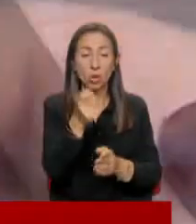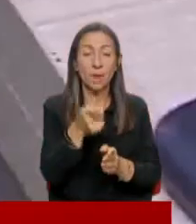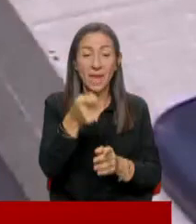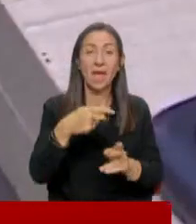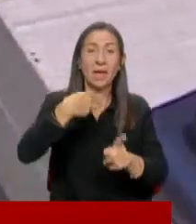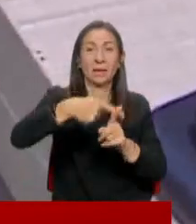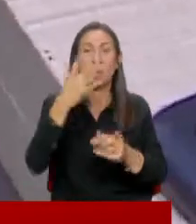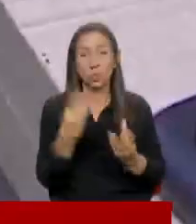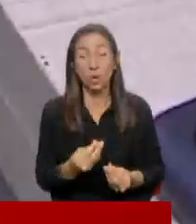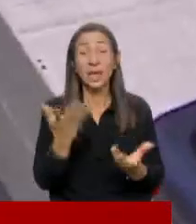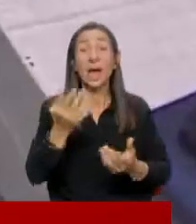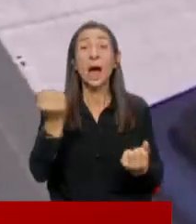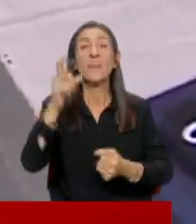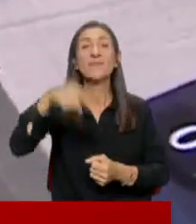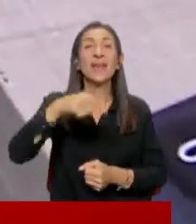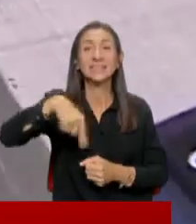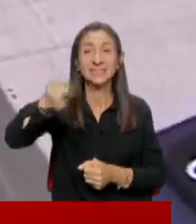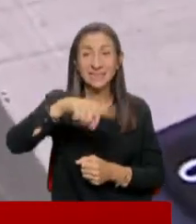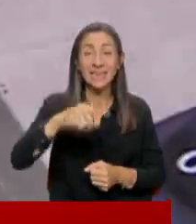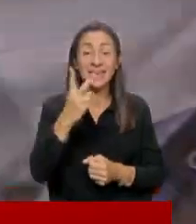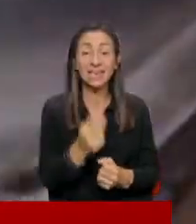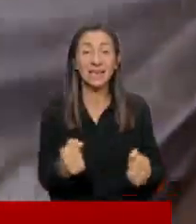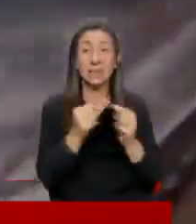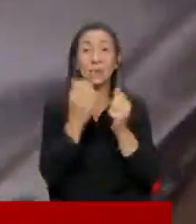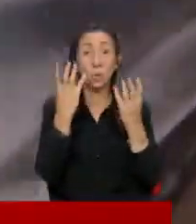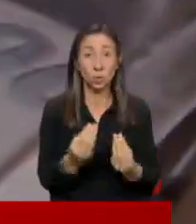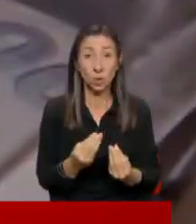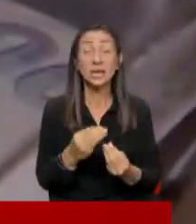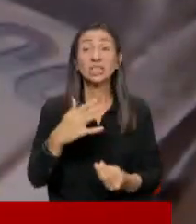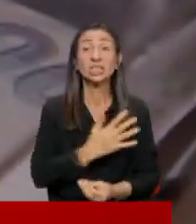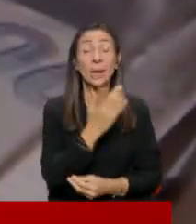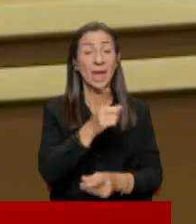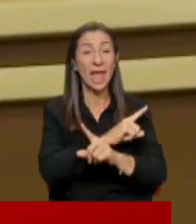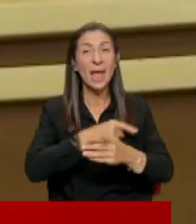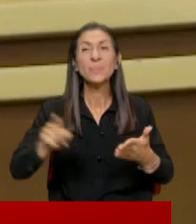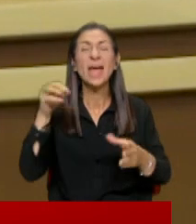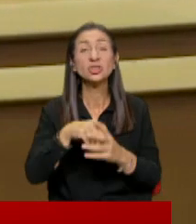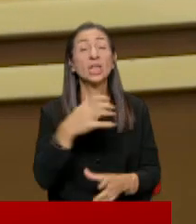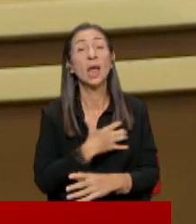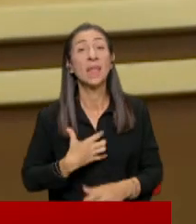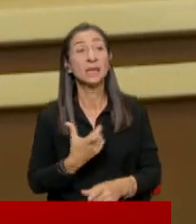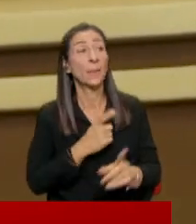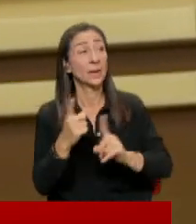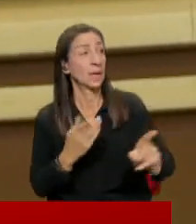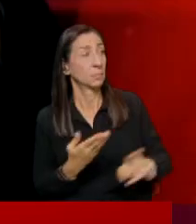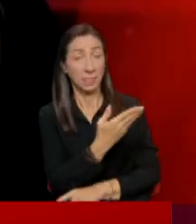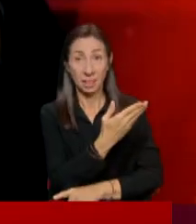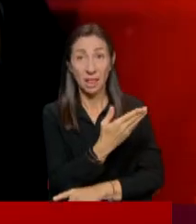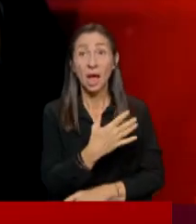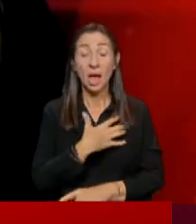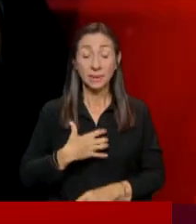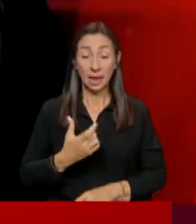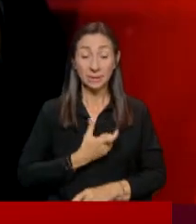daha eklendi. Yani motorlu taşıtlar vergisi iki katına çıkarıldı. CHP iptali için Anayasa Mahkemesi'ne başvurdu.